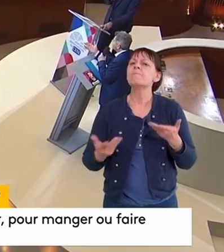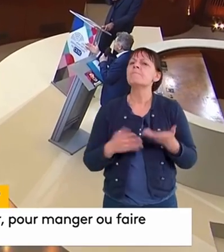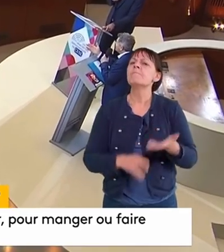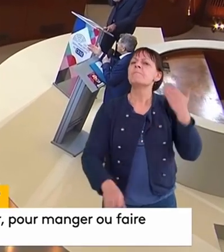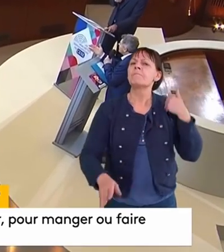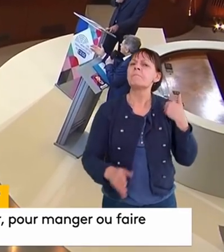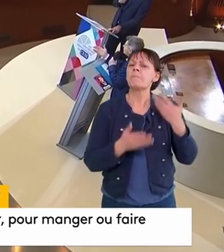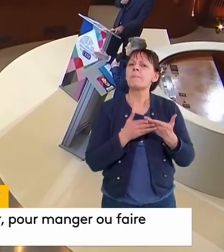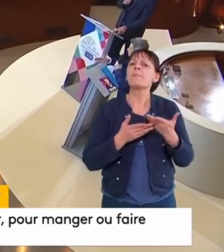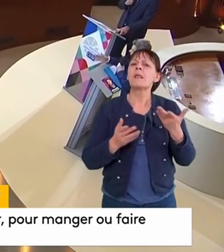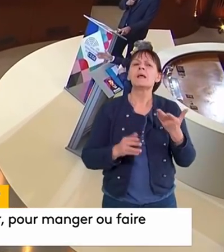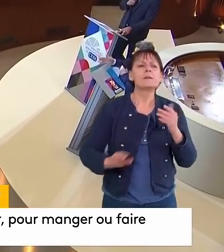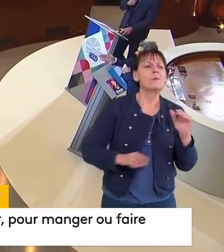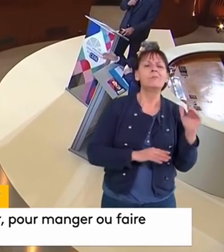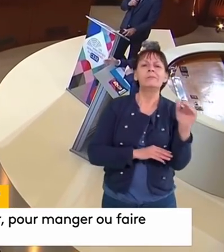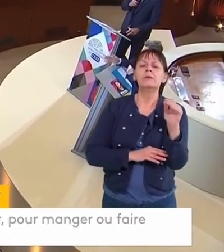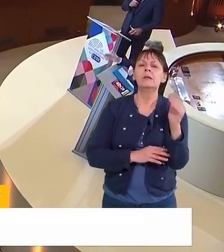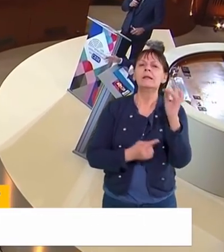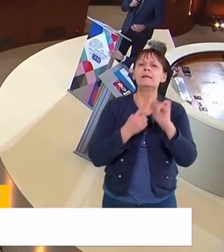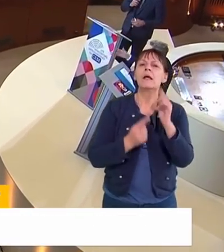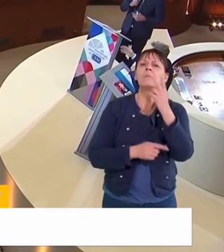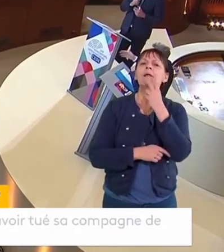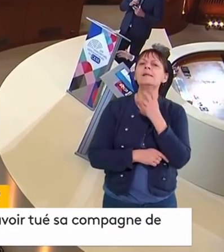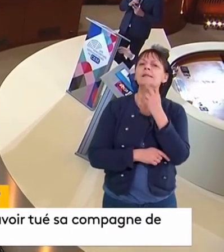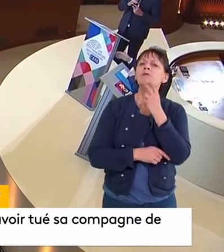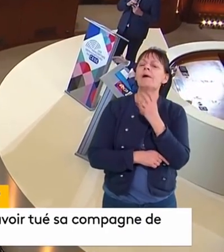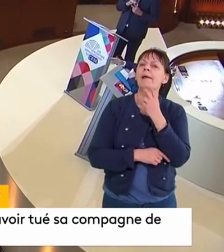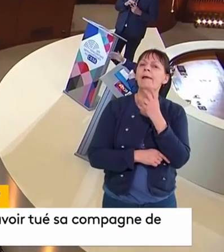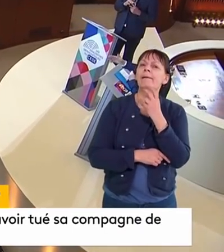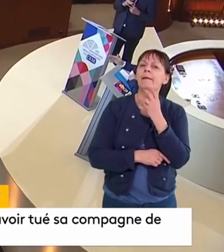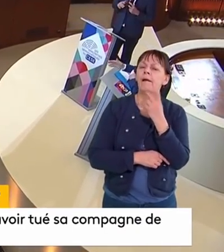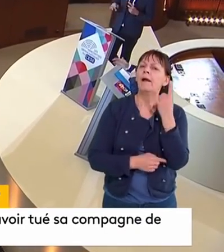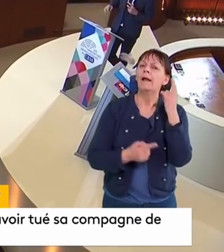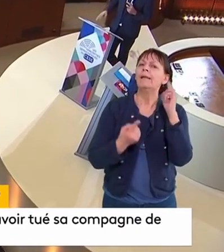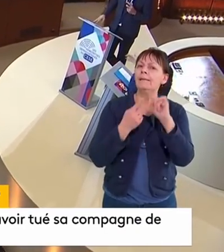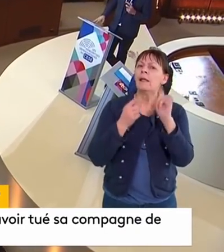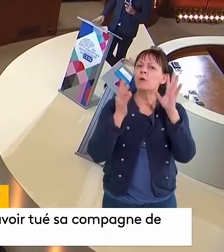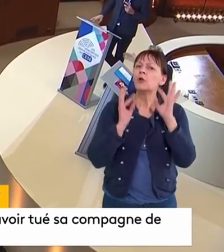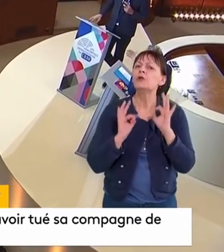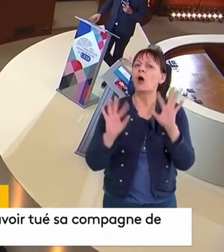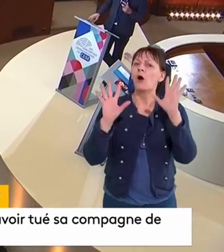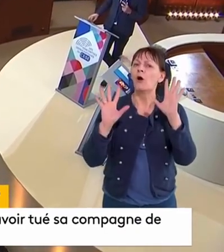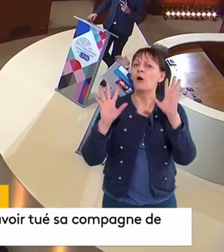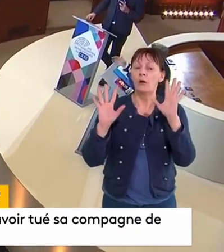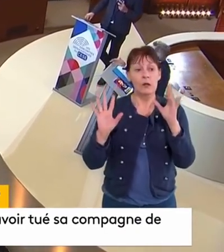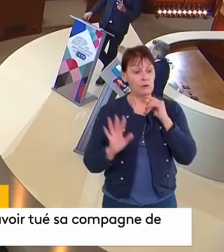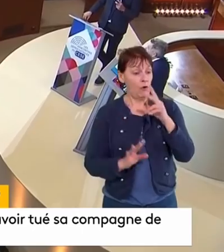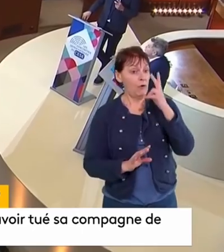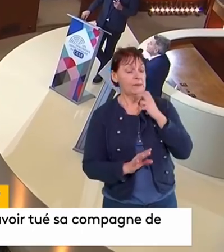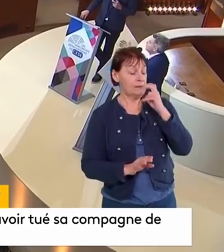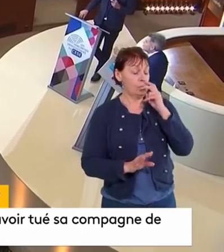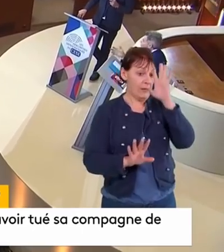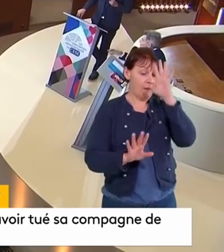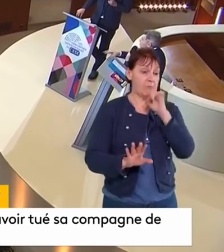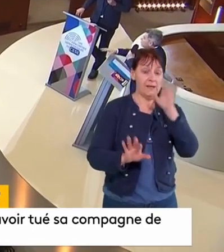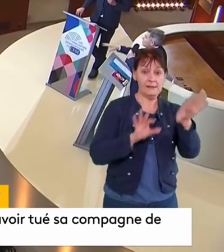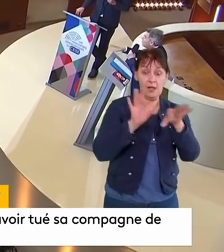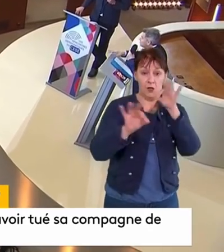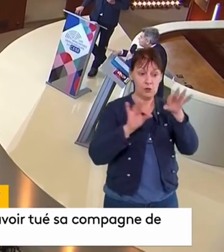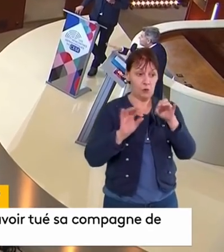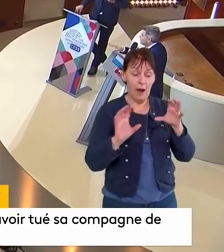climat, avec des citoyens tirés au sort, et que le CESE a été chargé de mettre en